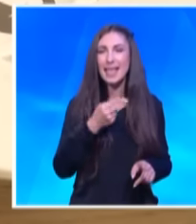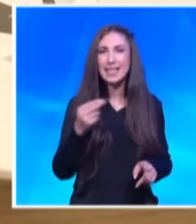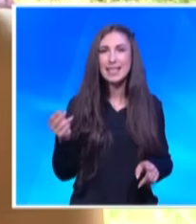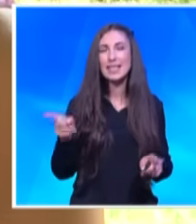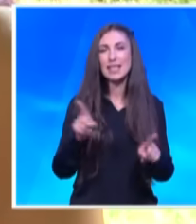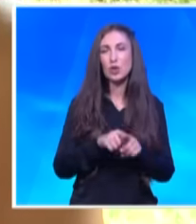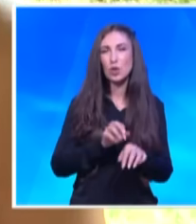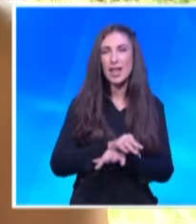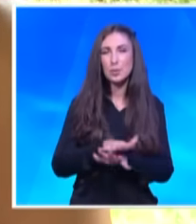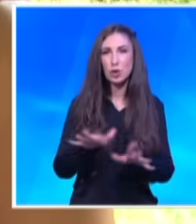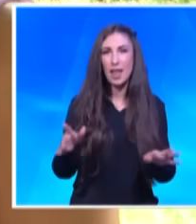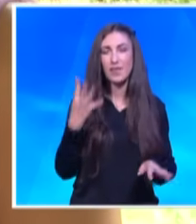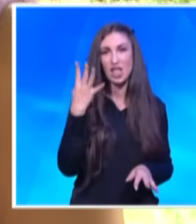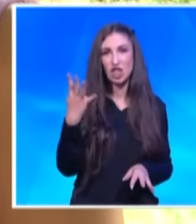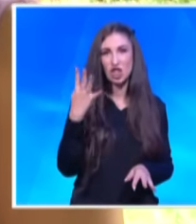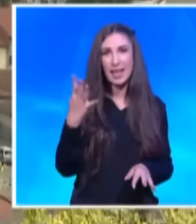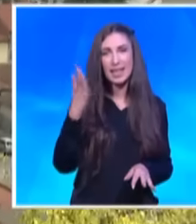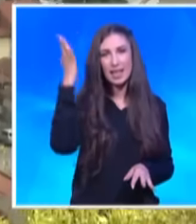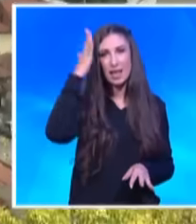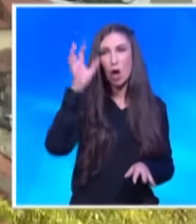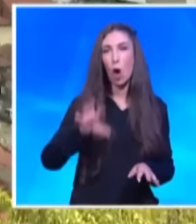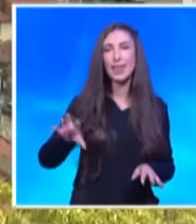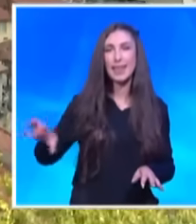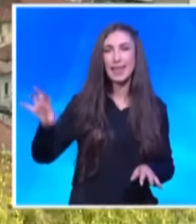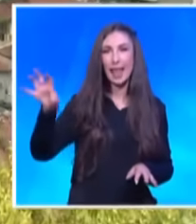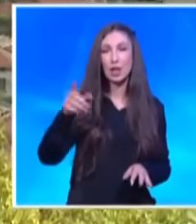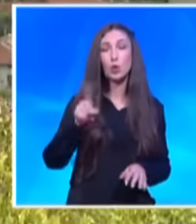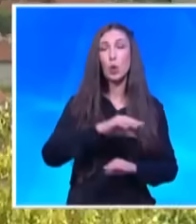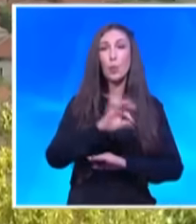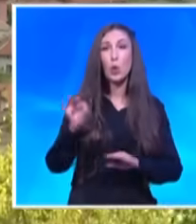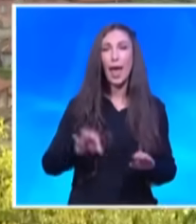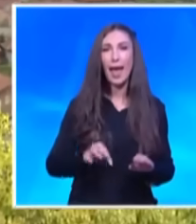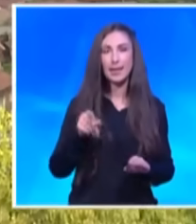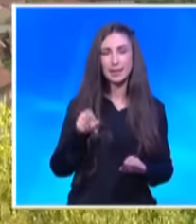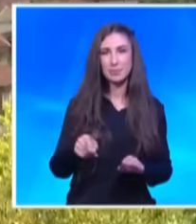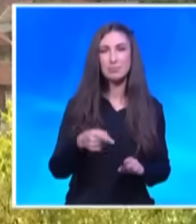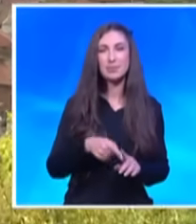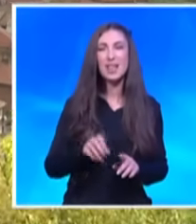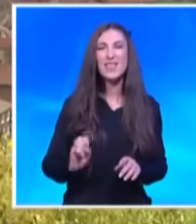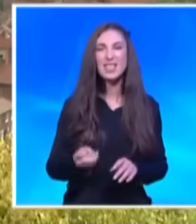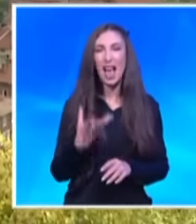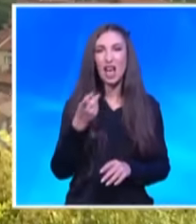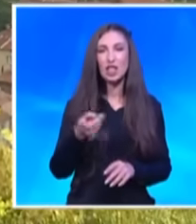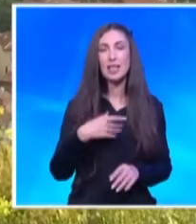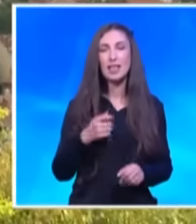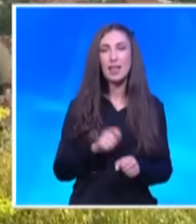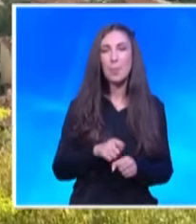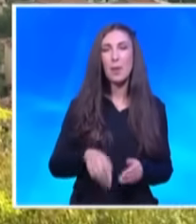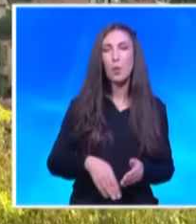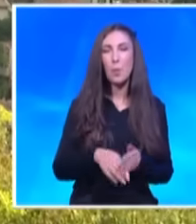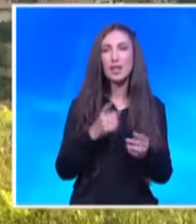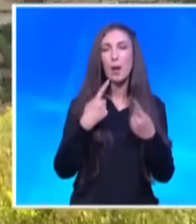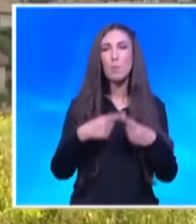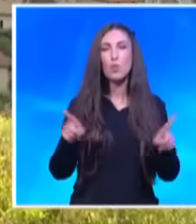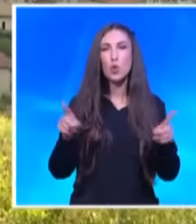се разпространяват на 4 континента. По друг проект, Джуркова, номинирана от Възраждане, е помагала в създаването и на музика от